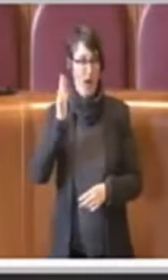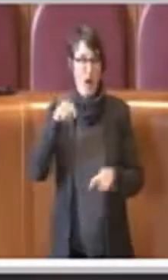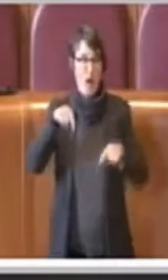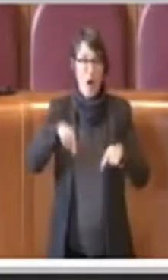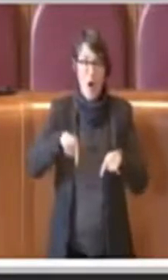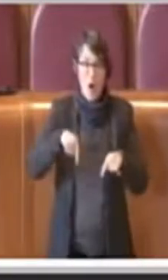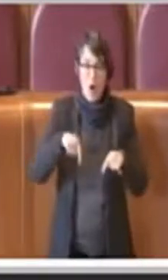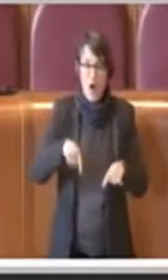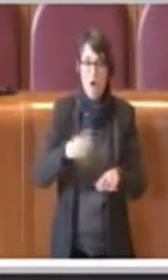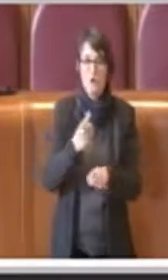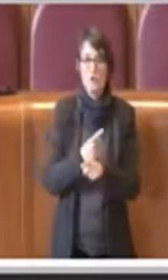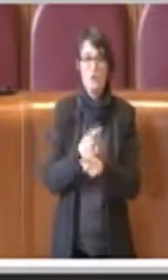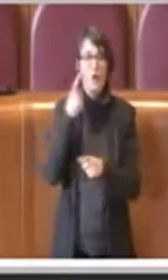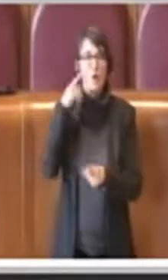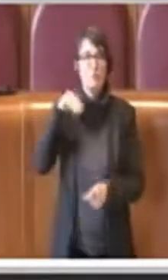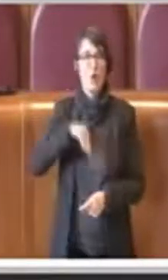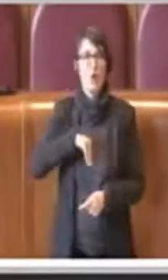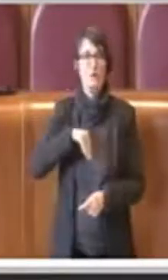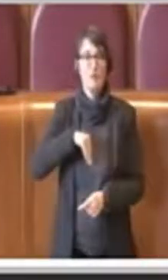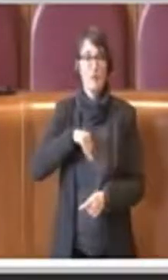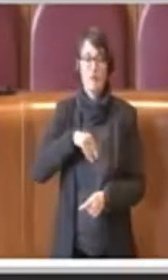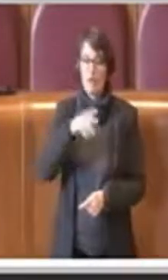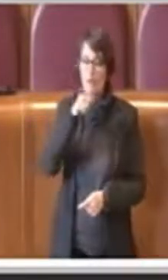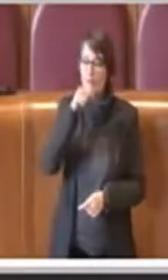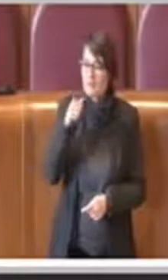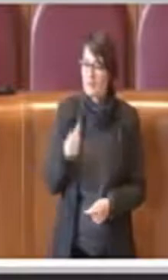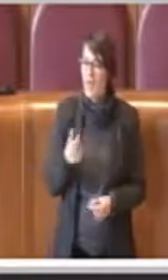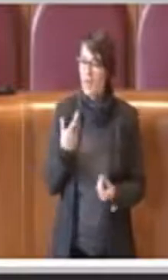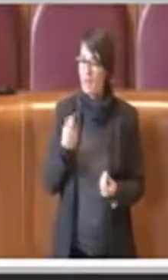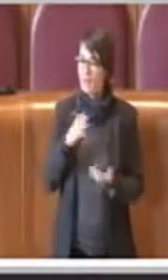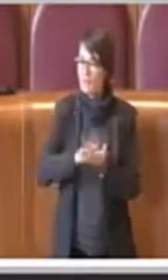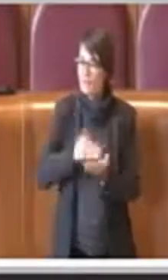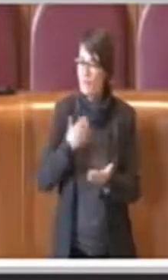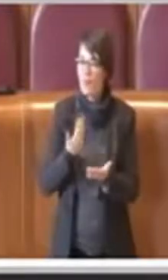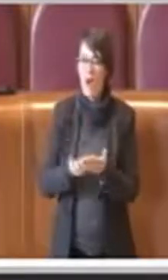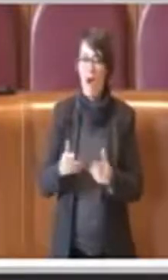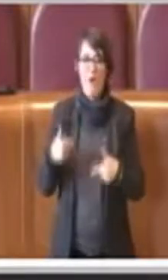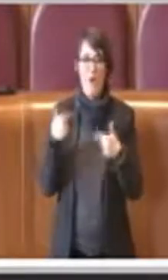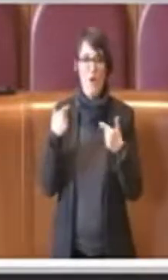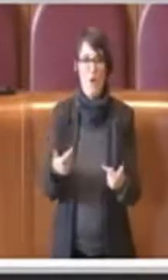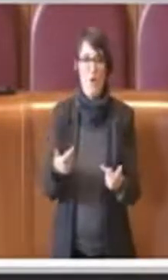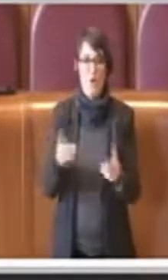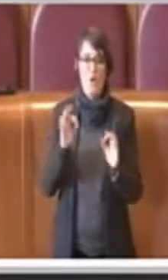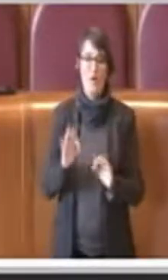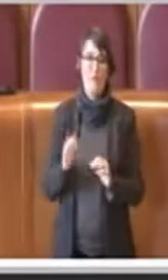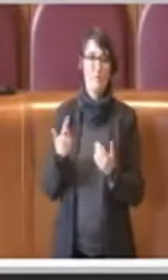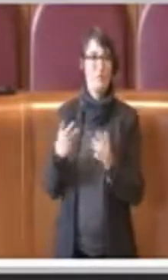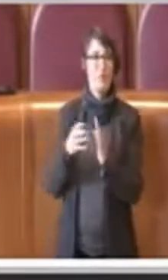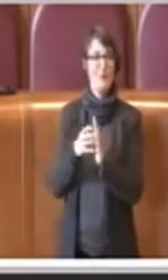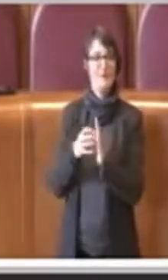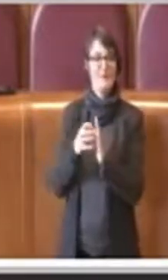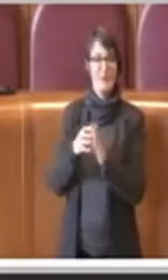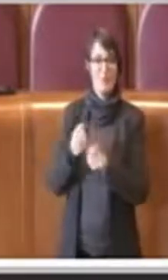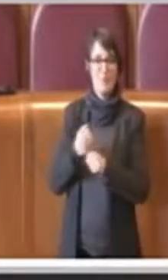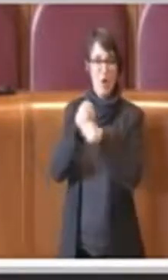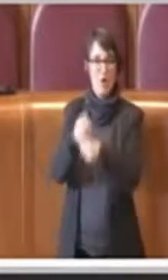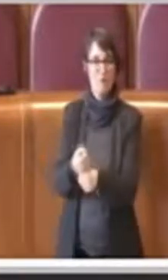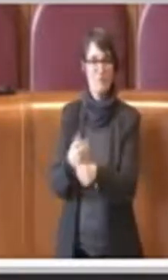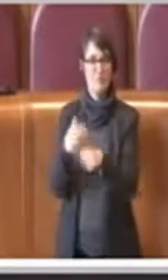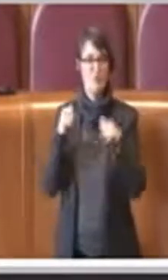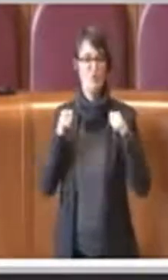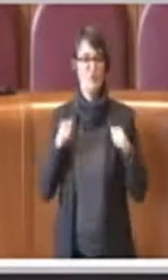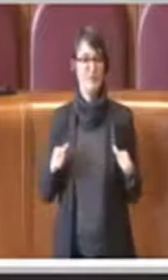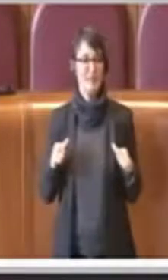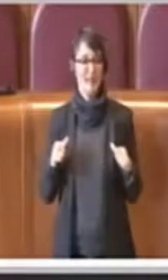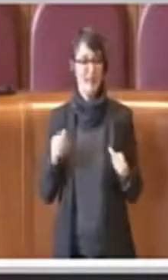necessario esaltare in tutta la sua pregnanza il valore simbolico del conferimento della cittadinanza